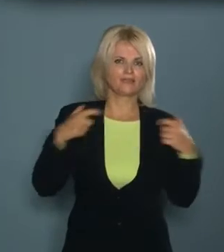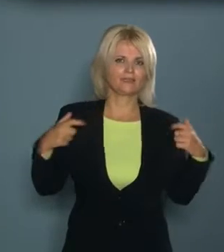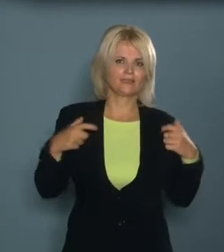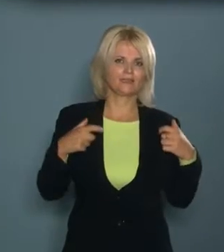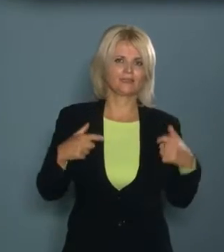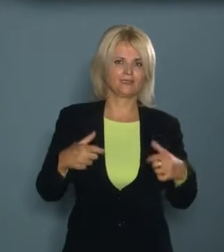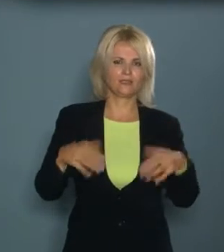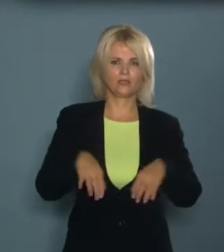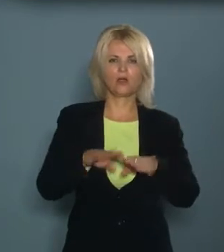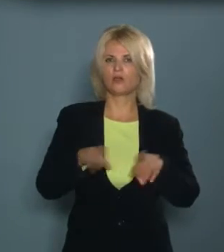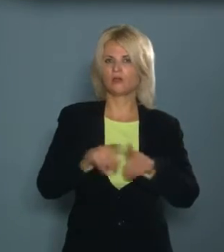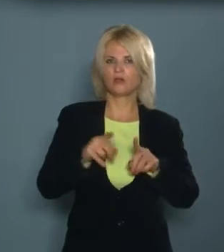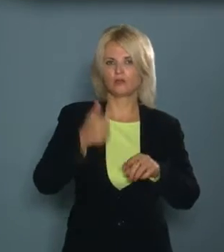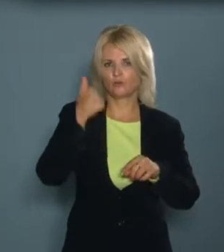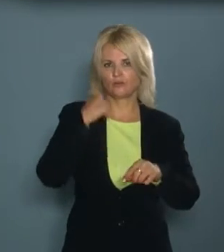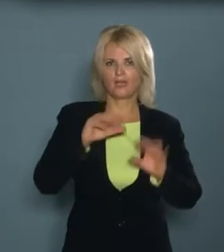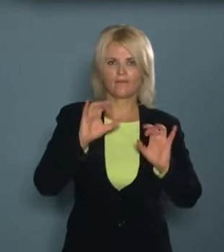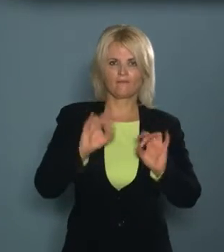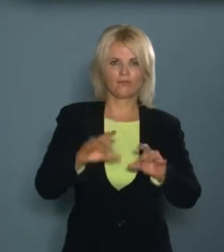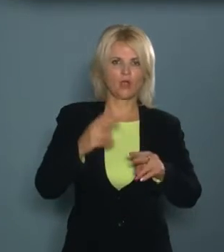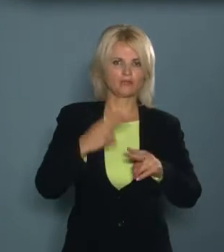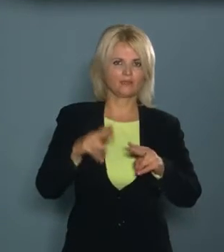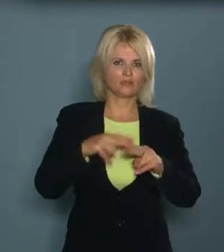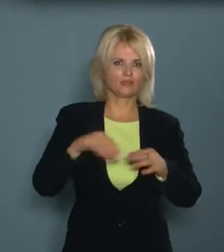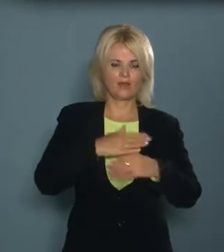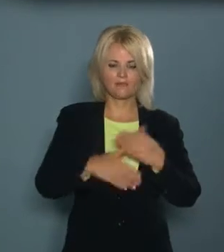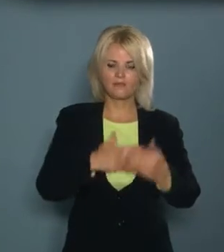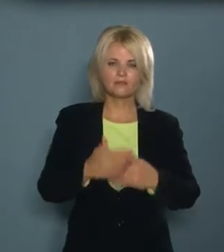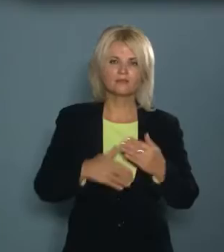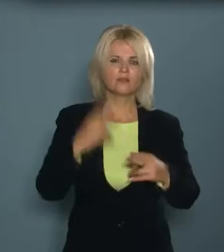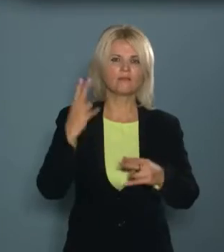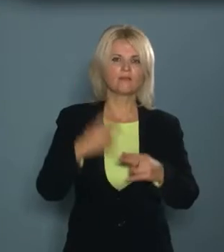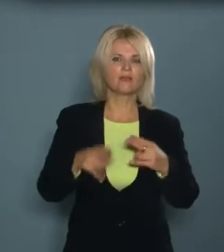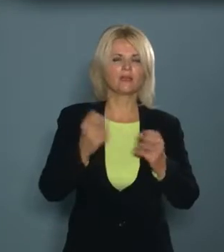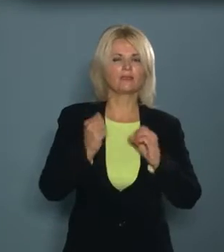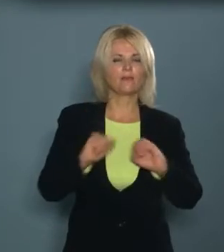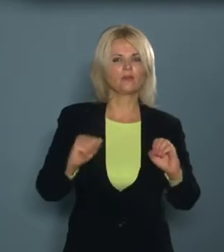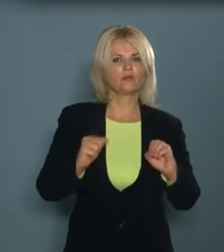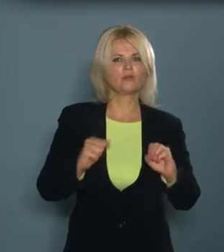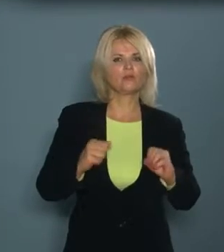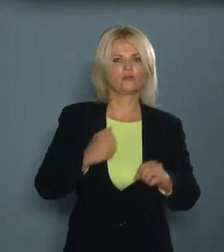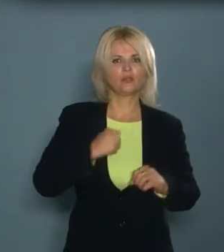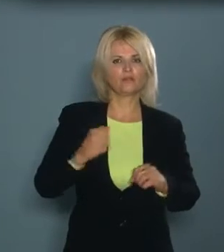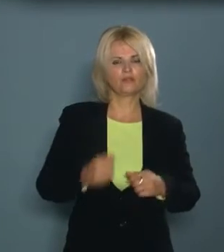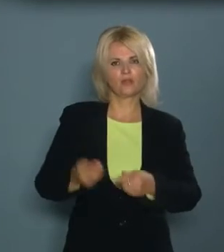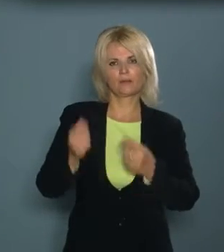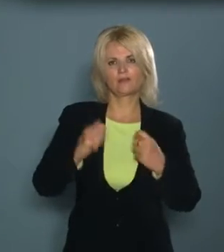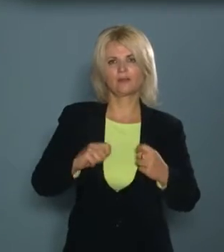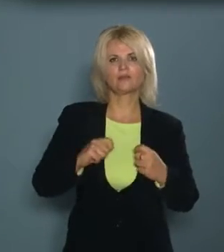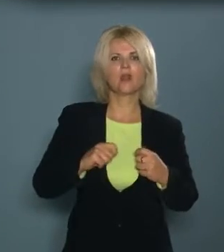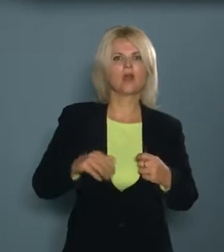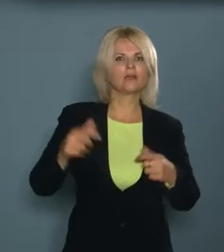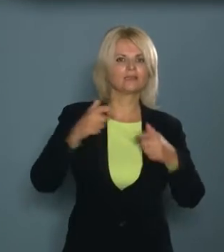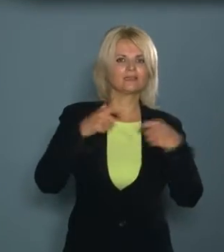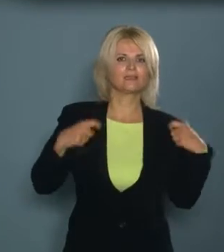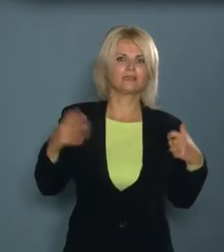volt, hiszen ekkor már lezajlottak a tisztogatások, véget ért a háború után újra szerzett demokratikus honvédségbe átvett egykori ludovikás tisztek